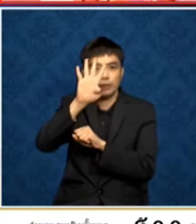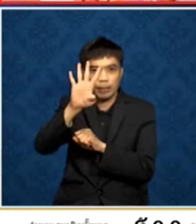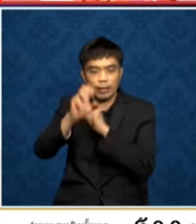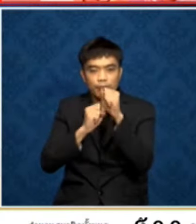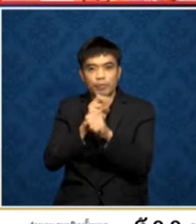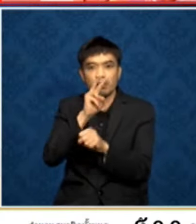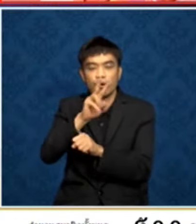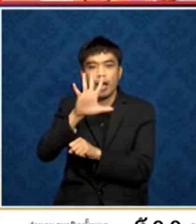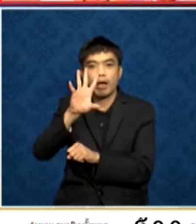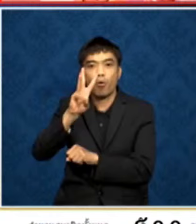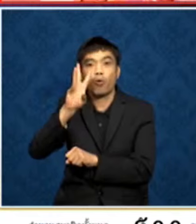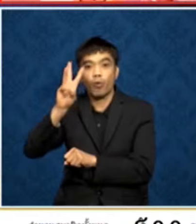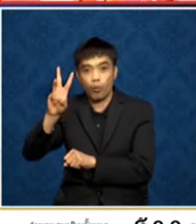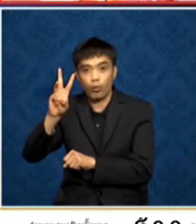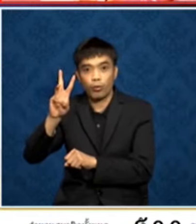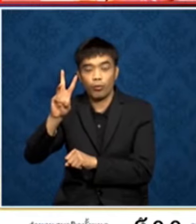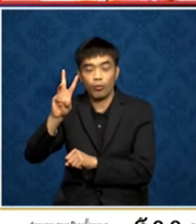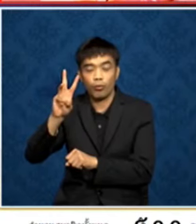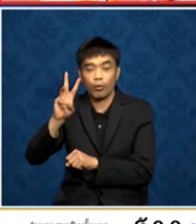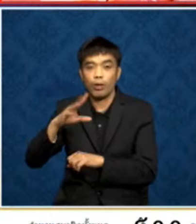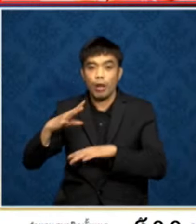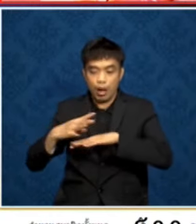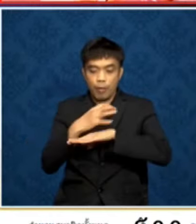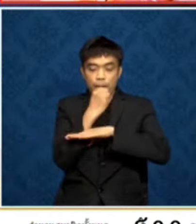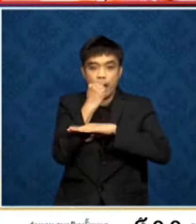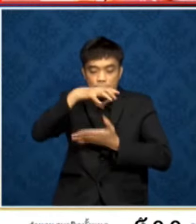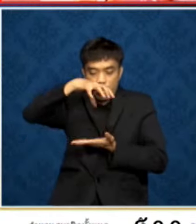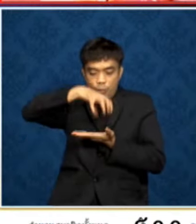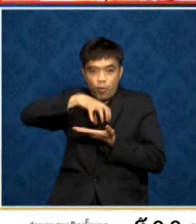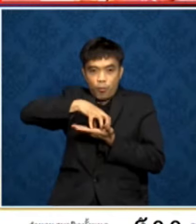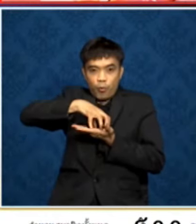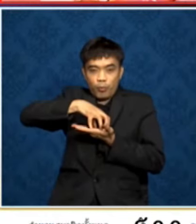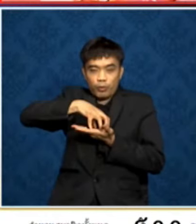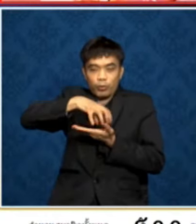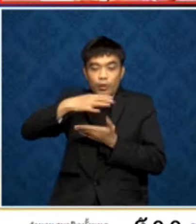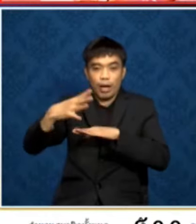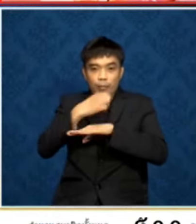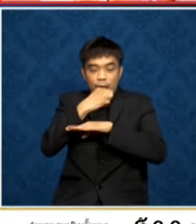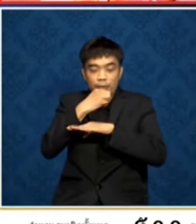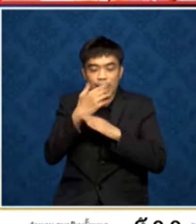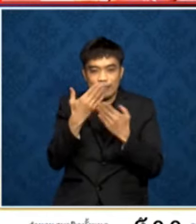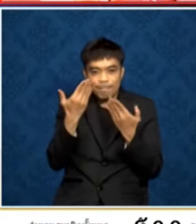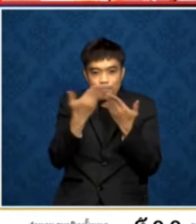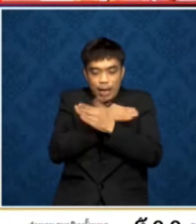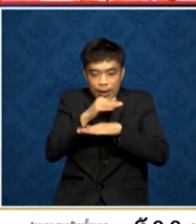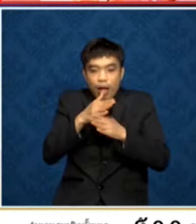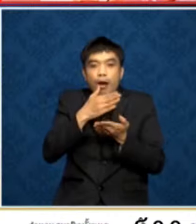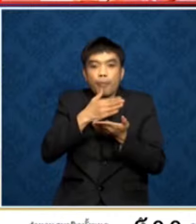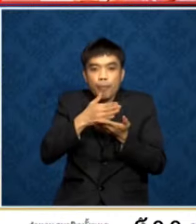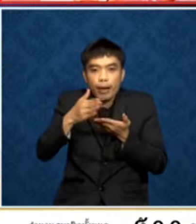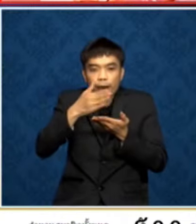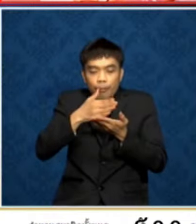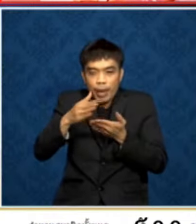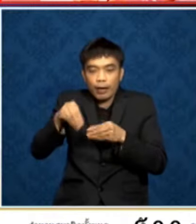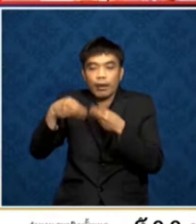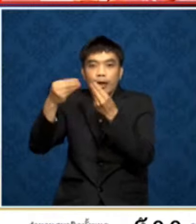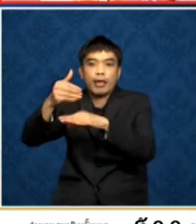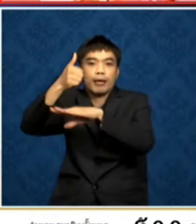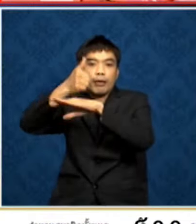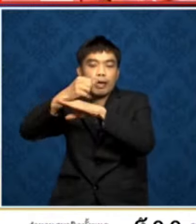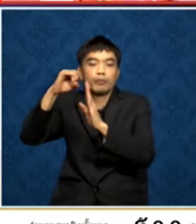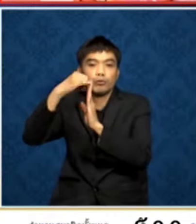ได้เริ่มลดทอนการรวมศูนย์อำนาจโดยการให้ผู้ว่ามีส่วนร่วมในการตั้งคณะกรรมการบริหาร